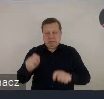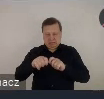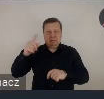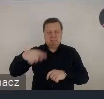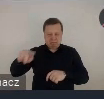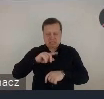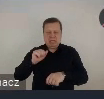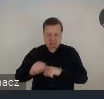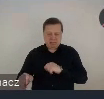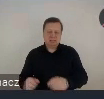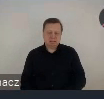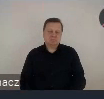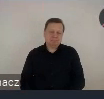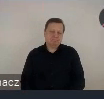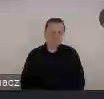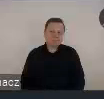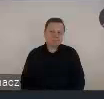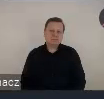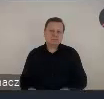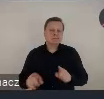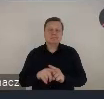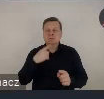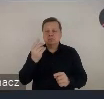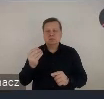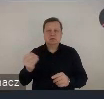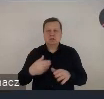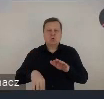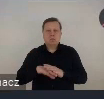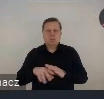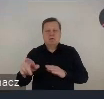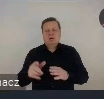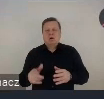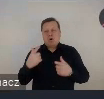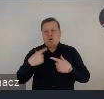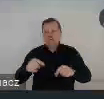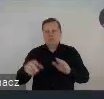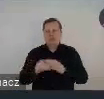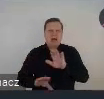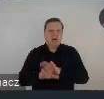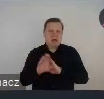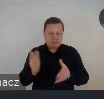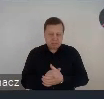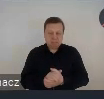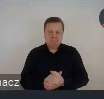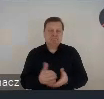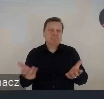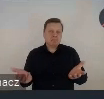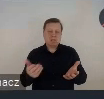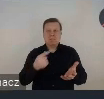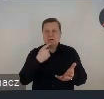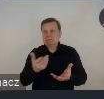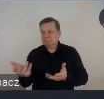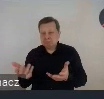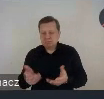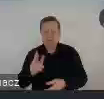jako jej prezes albo osoba upoważniona do reprezentacji. Więc jest taki moment, kiedy